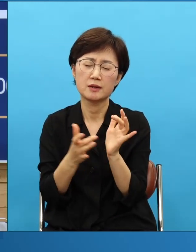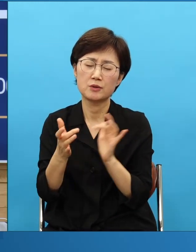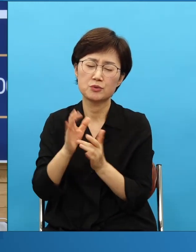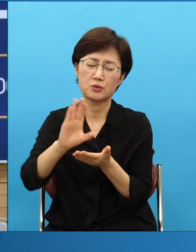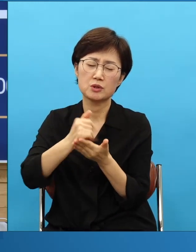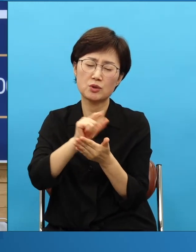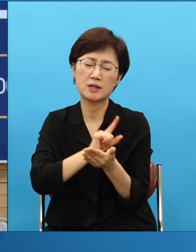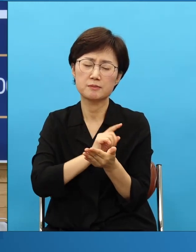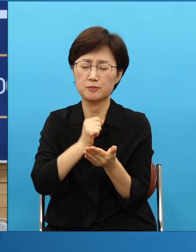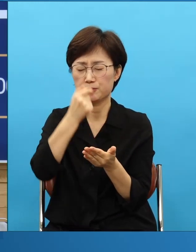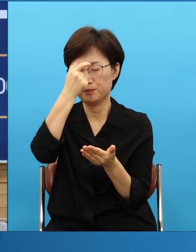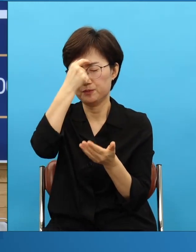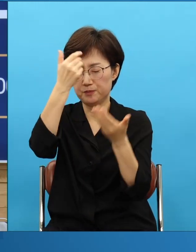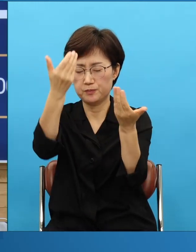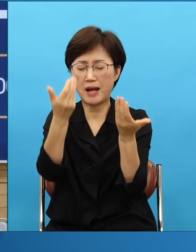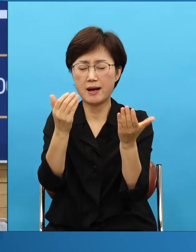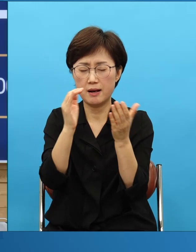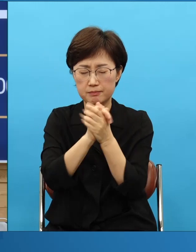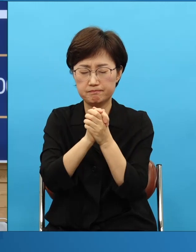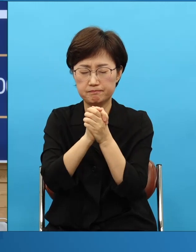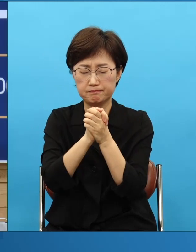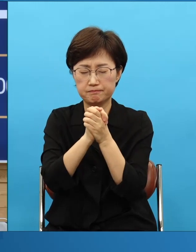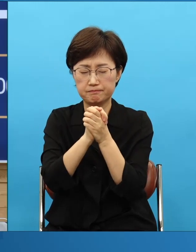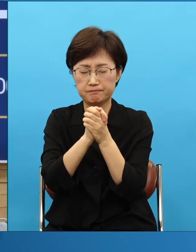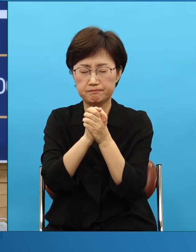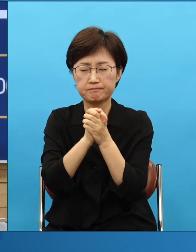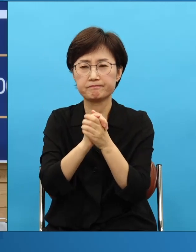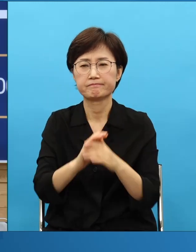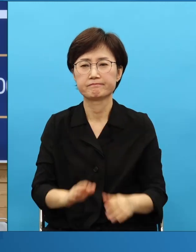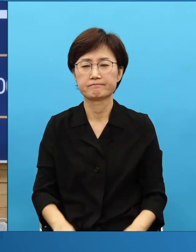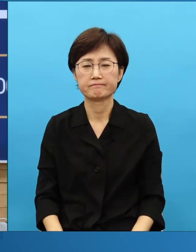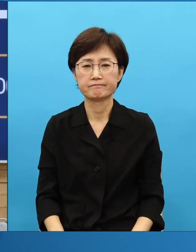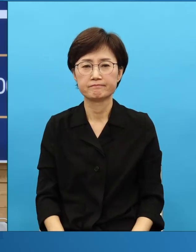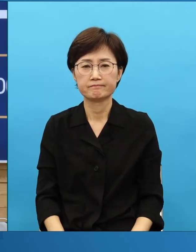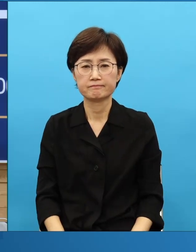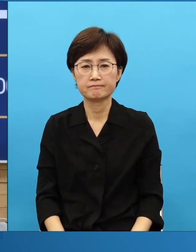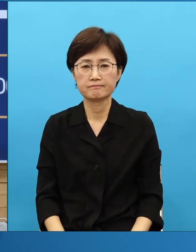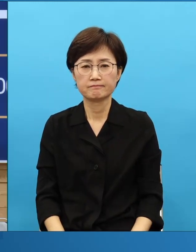그리스도 이름으로 In 기도하옵나이다. Jesus Christ's name we pray. Amen.